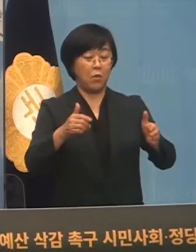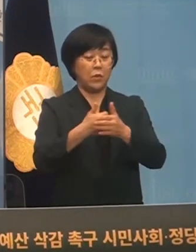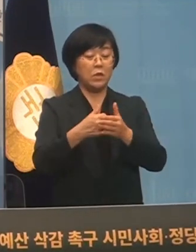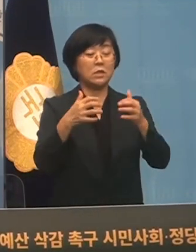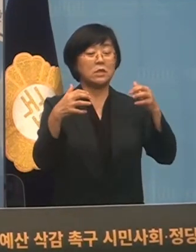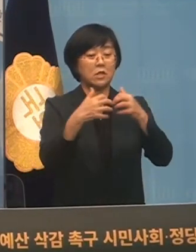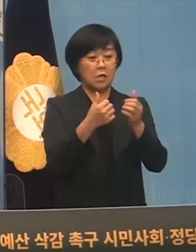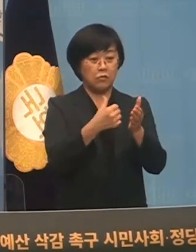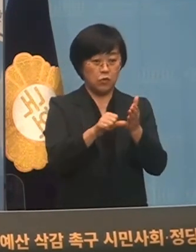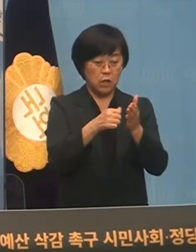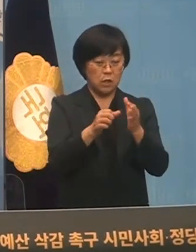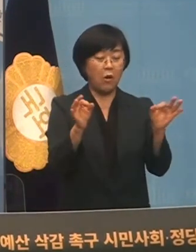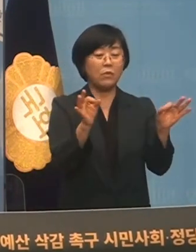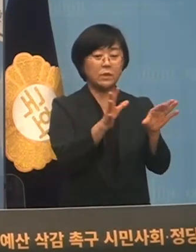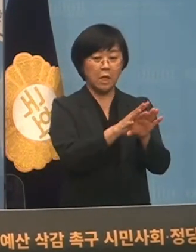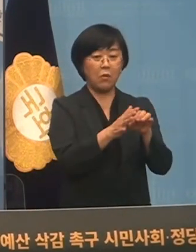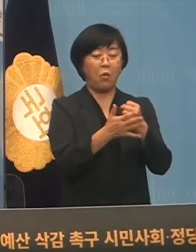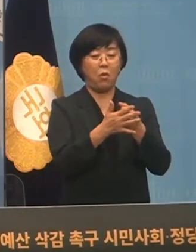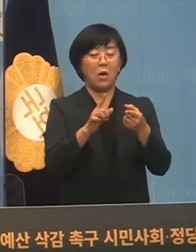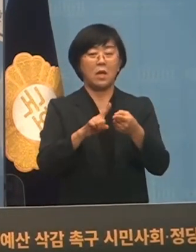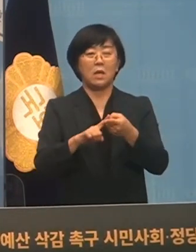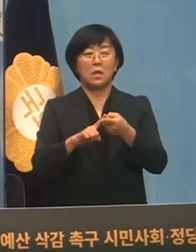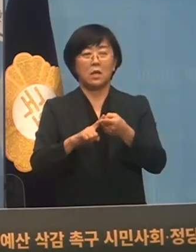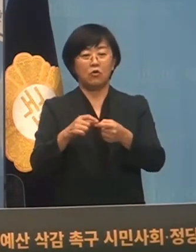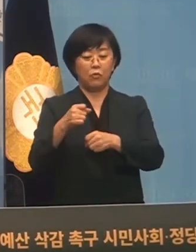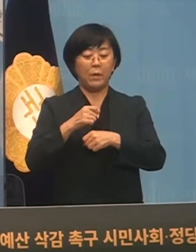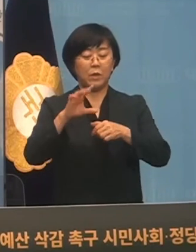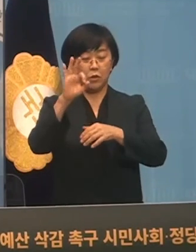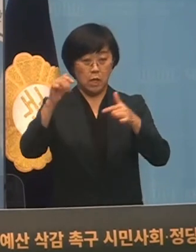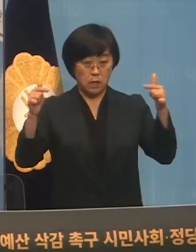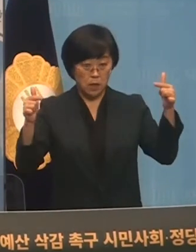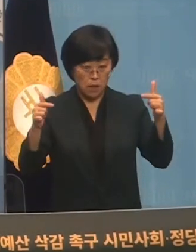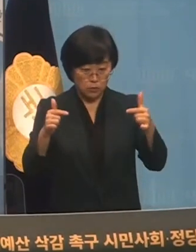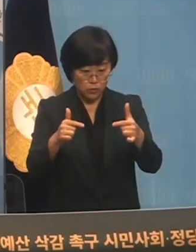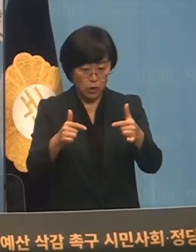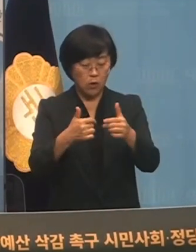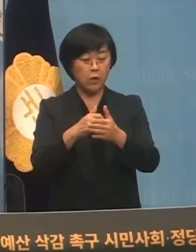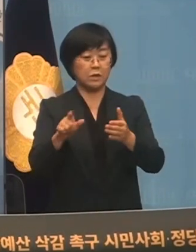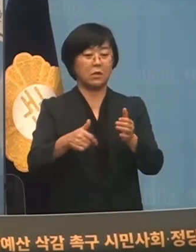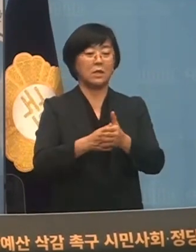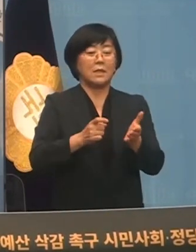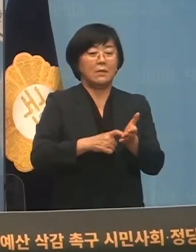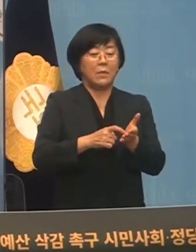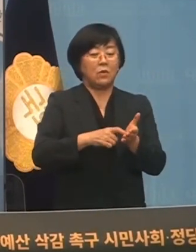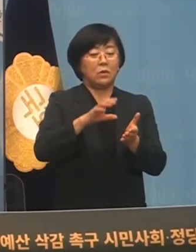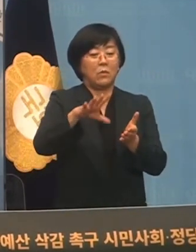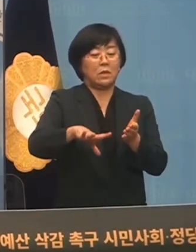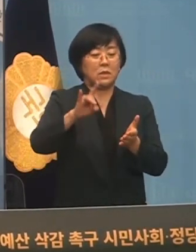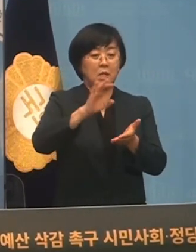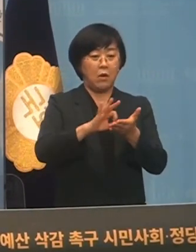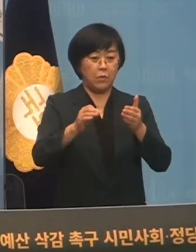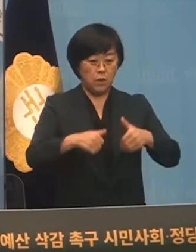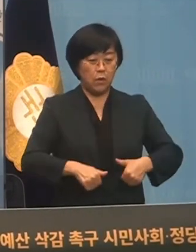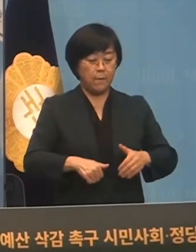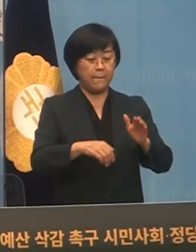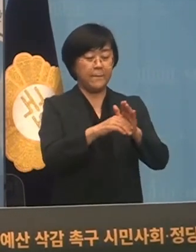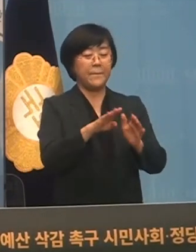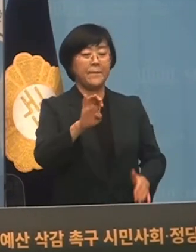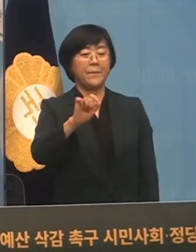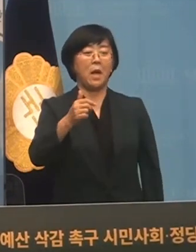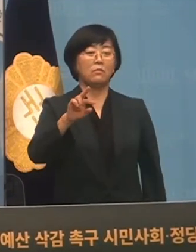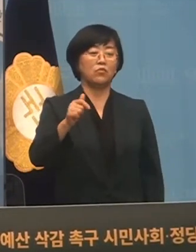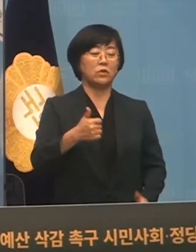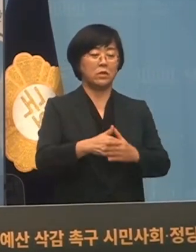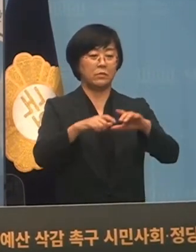사업을 실제로 폐기하고 과도한 국방비를 줄여 시급하고 필요한 곳에 사용할 수 있도록 해야 합니다. 나아가 판문점 선언과